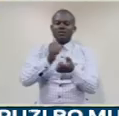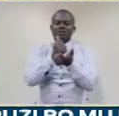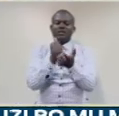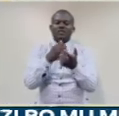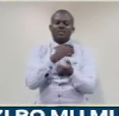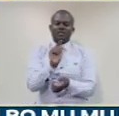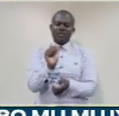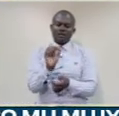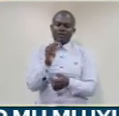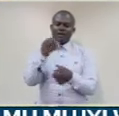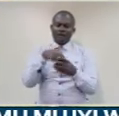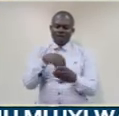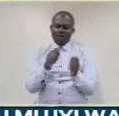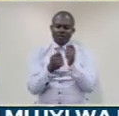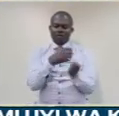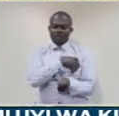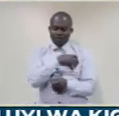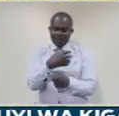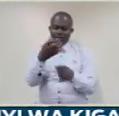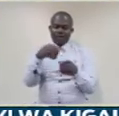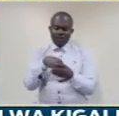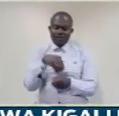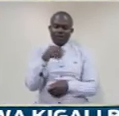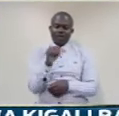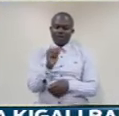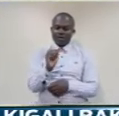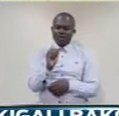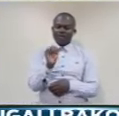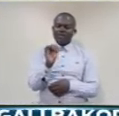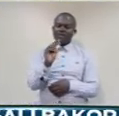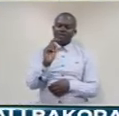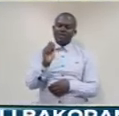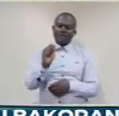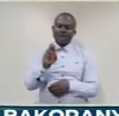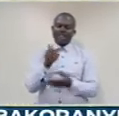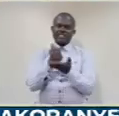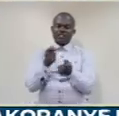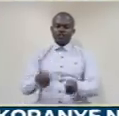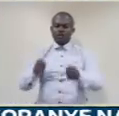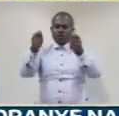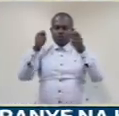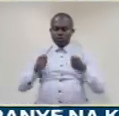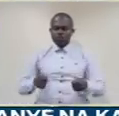Kabuga ajyana ibisobani intara zigosora